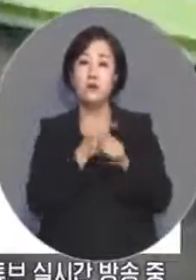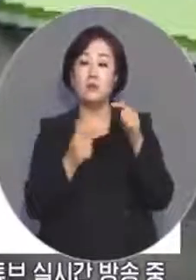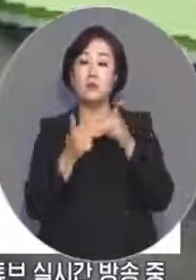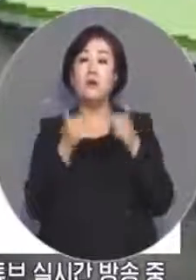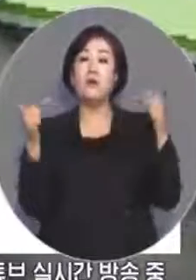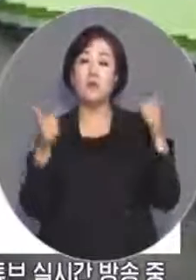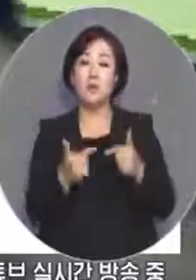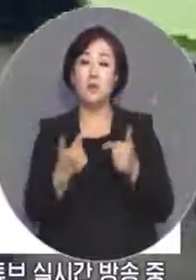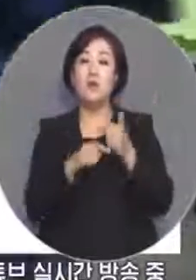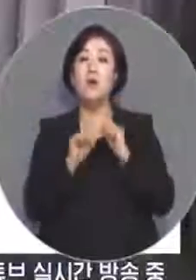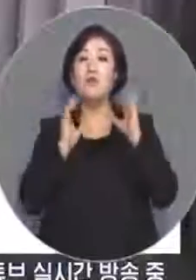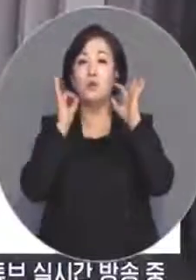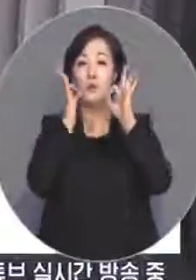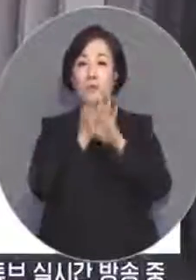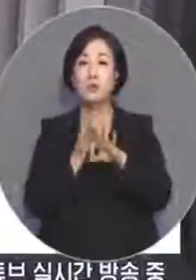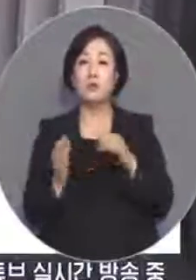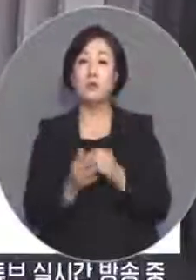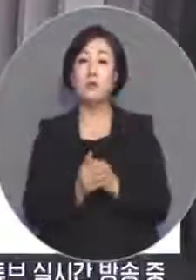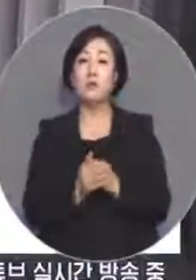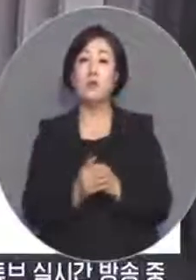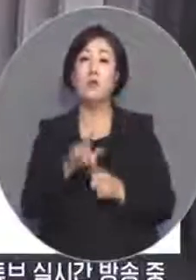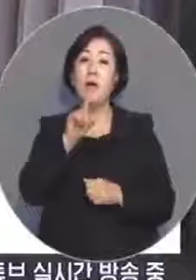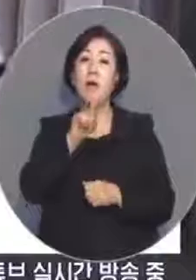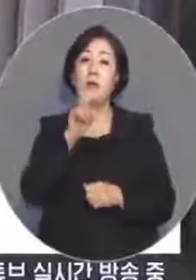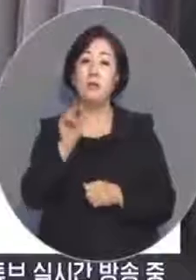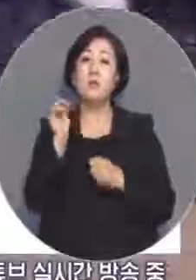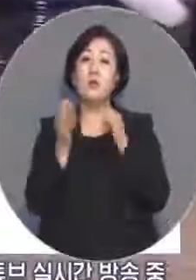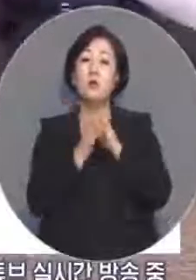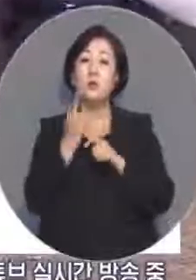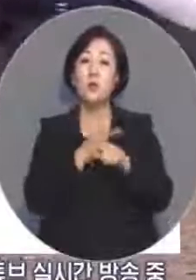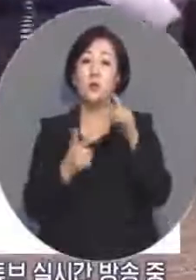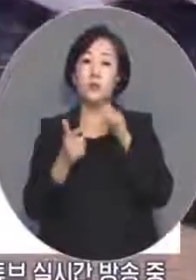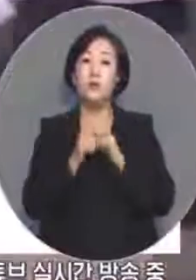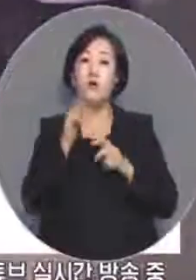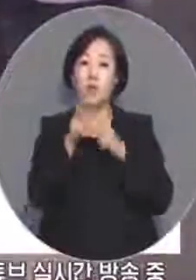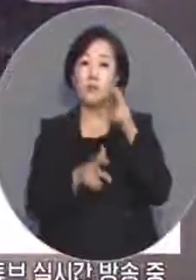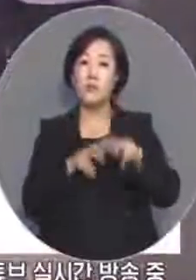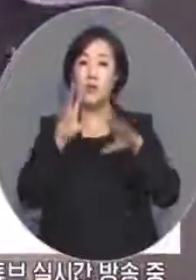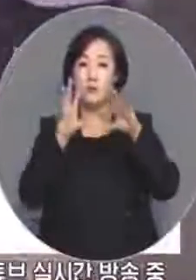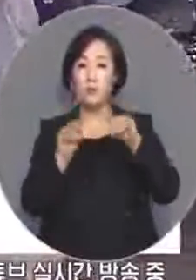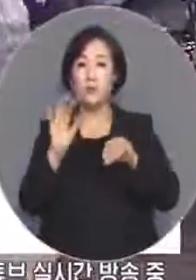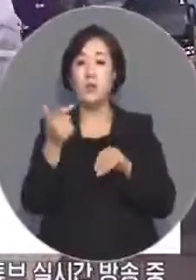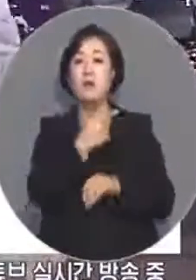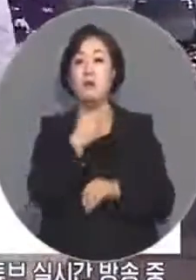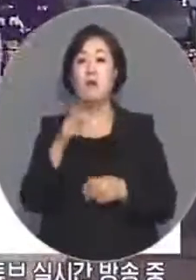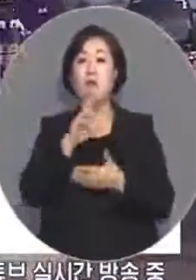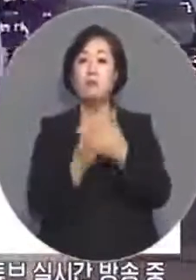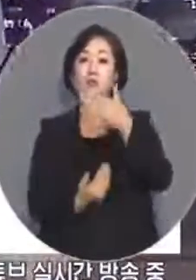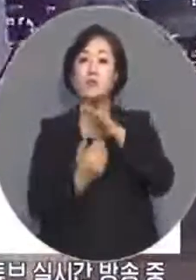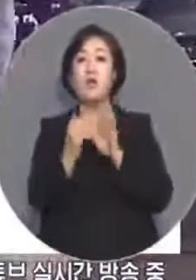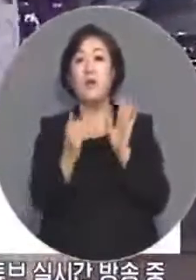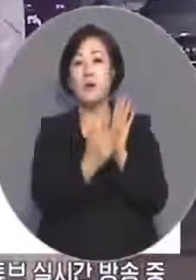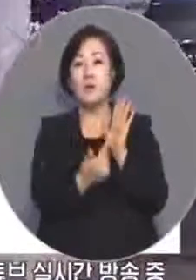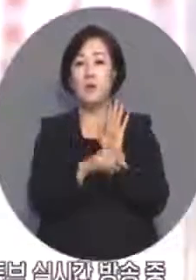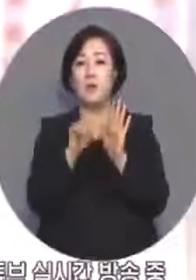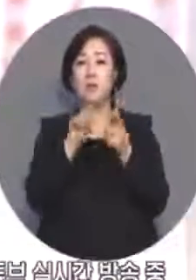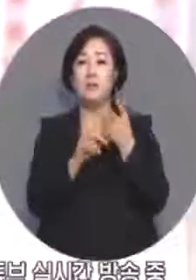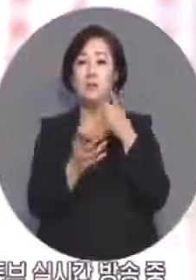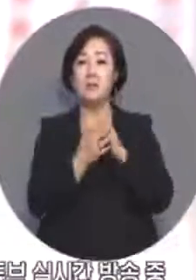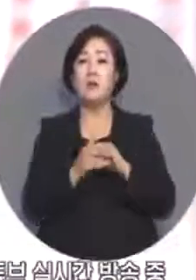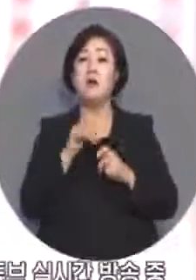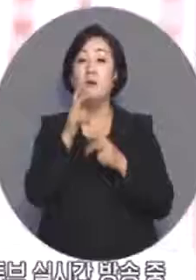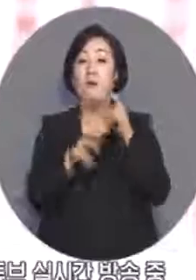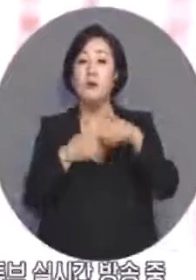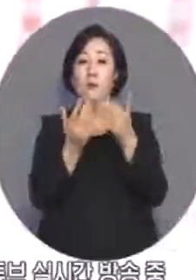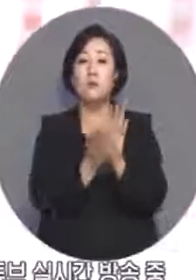안간힘을 쏟고 있습니다 ls 니꼬동제련 은 특히 공장 가동이 중단되는 최악의 사태를 막기 위해 제어실